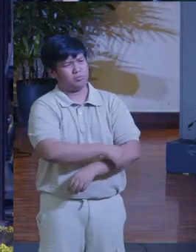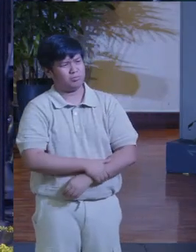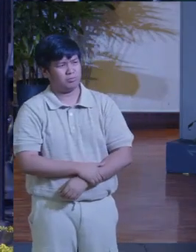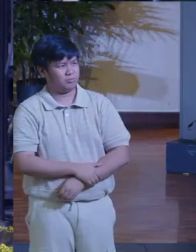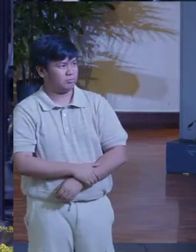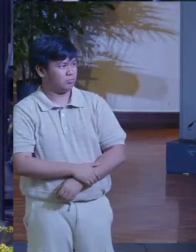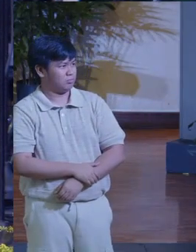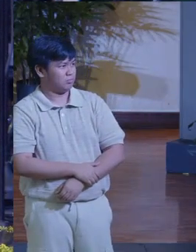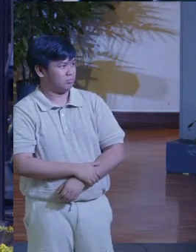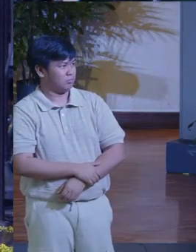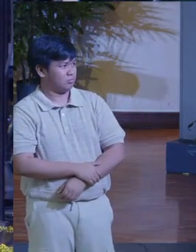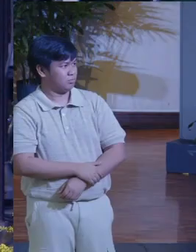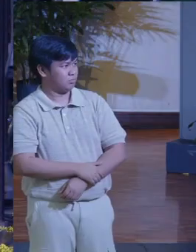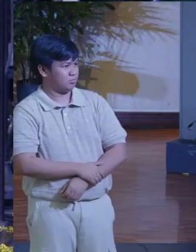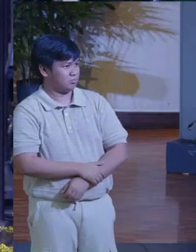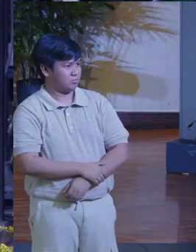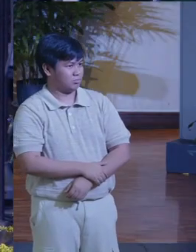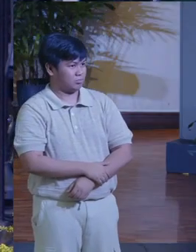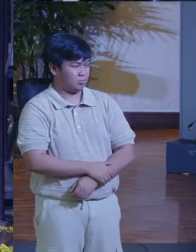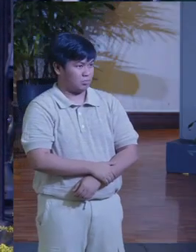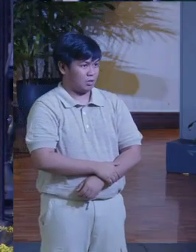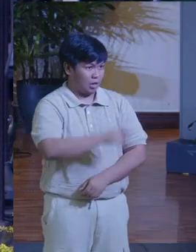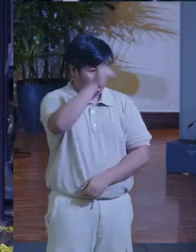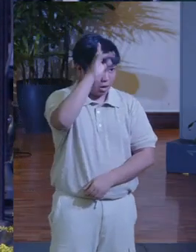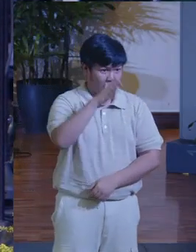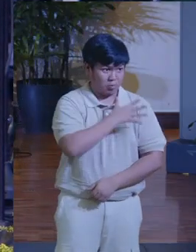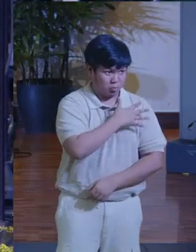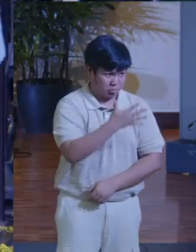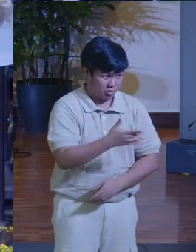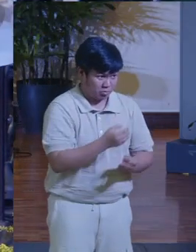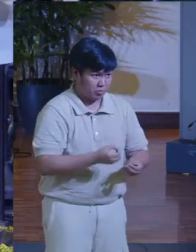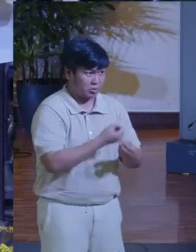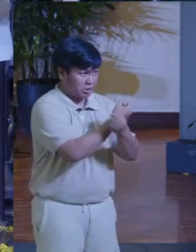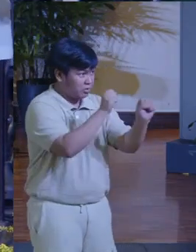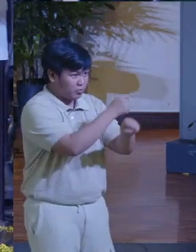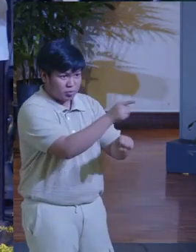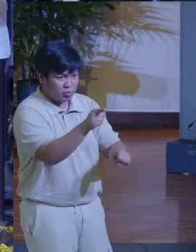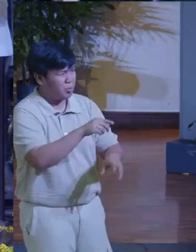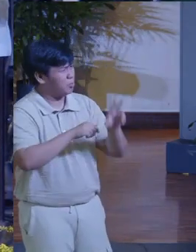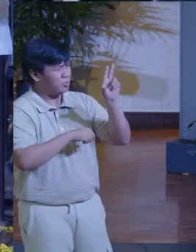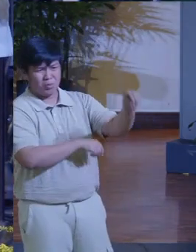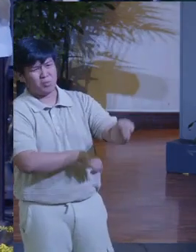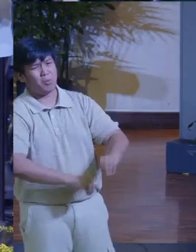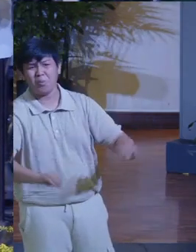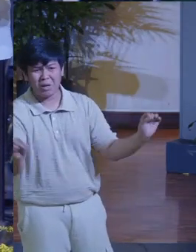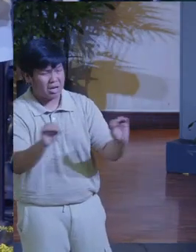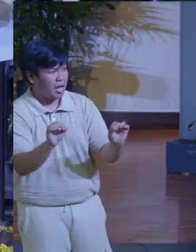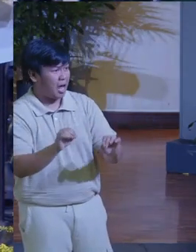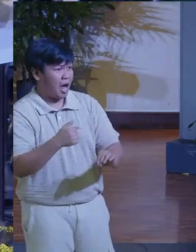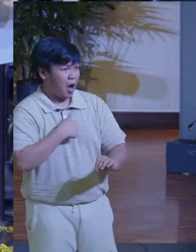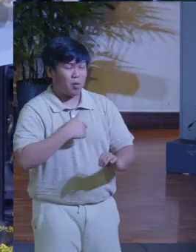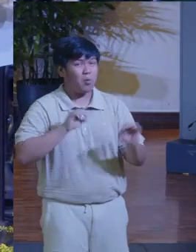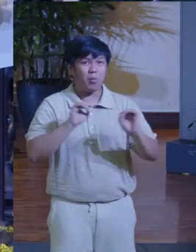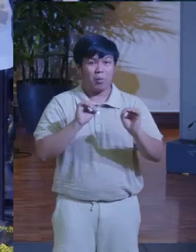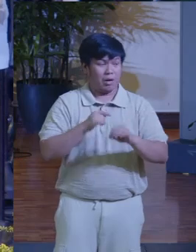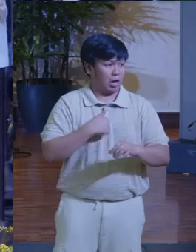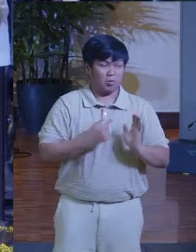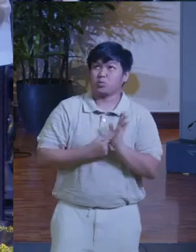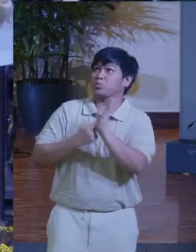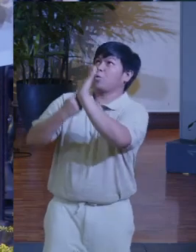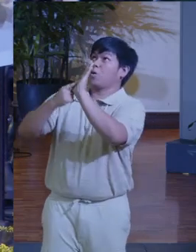To deserve that? Kung kayo po'y kapareho ko, wala po. Wala po akong dahilan na piliin niya.